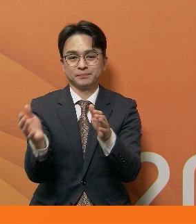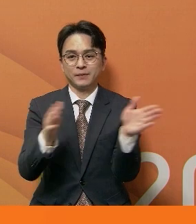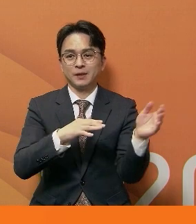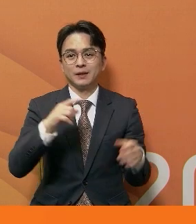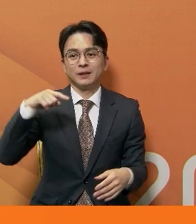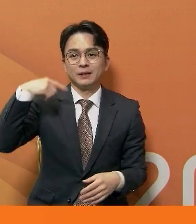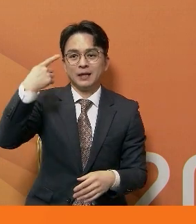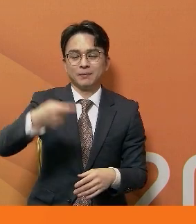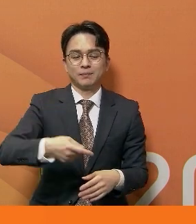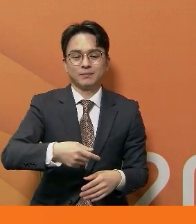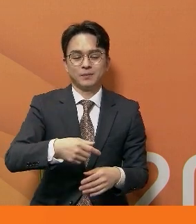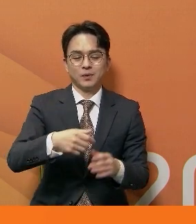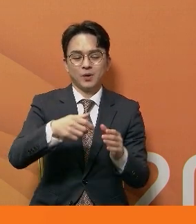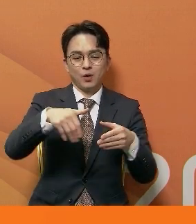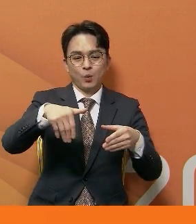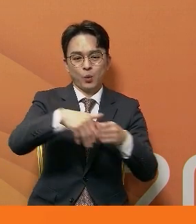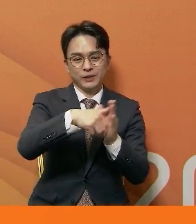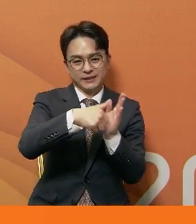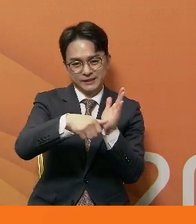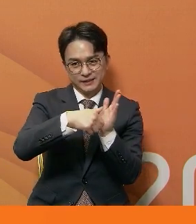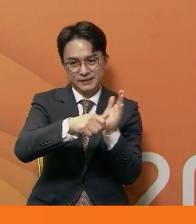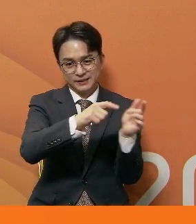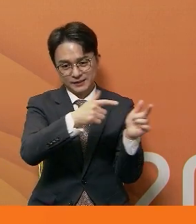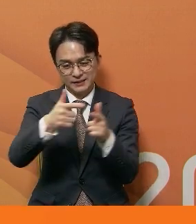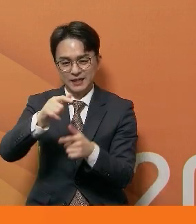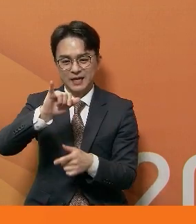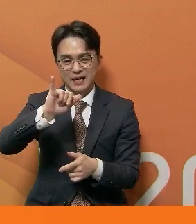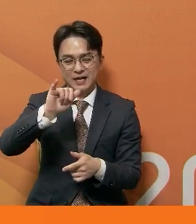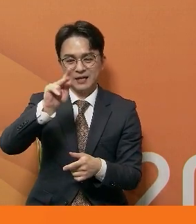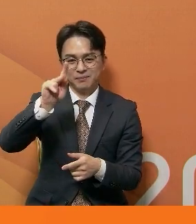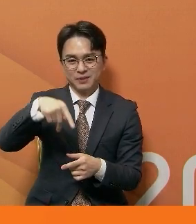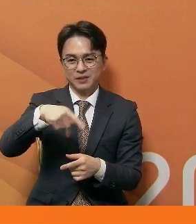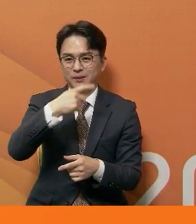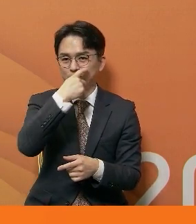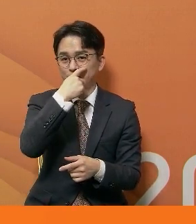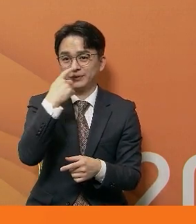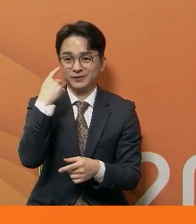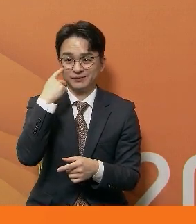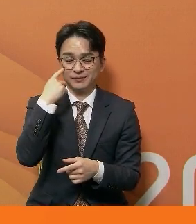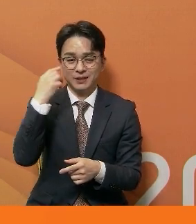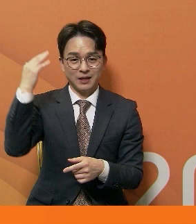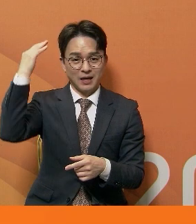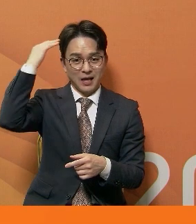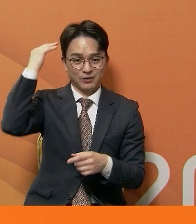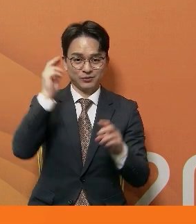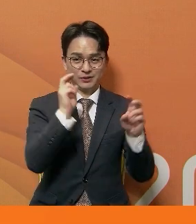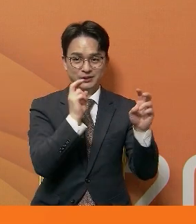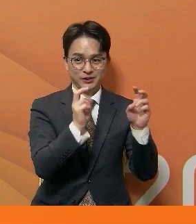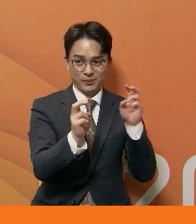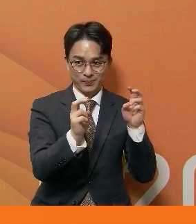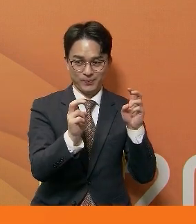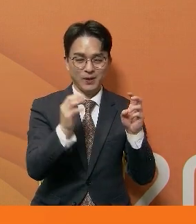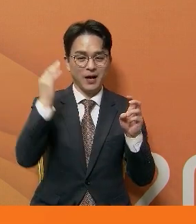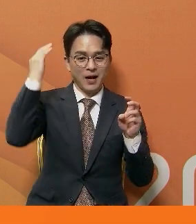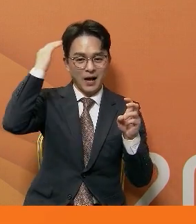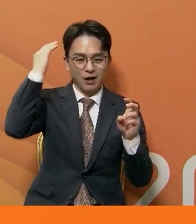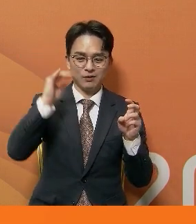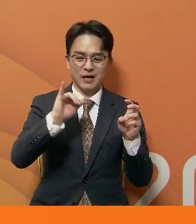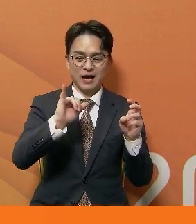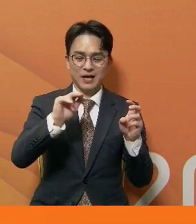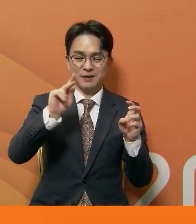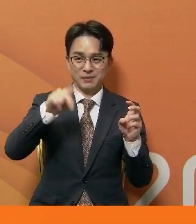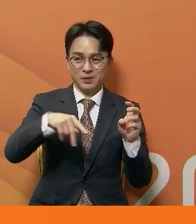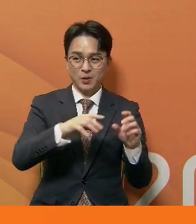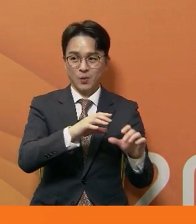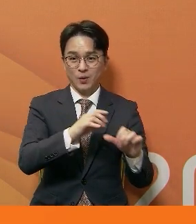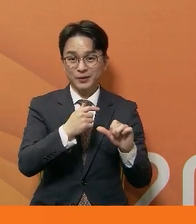다음은 컨텐츠 IP 보증 상품입니다 국내 컨텐츠 기업과 국내 컨텐츠 기업의 ip를 활용하고자 하는 예를